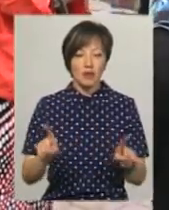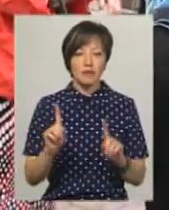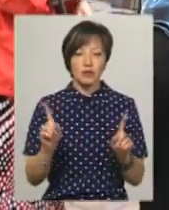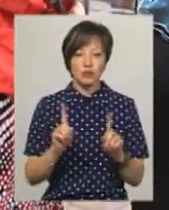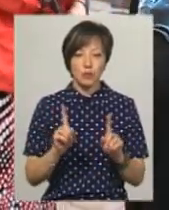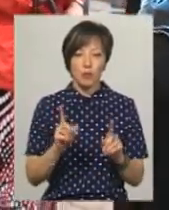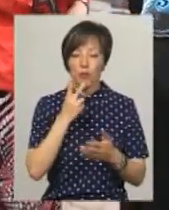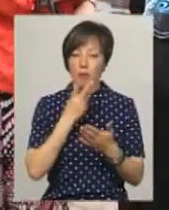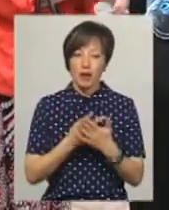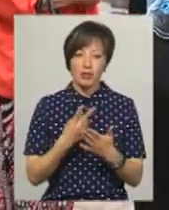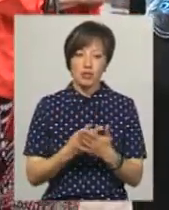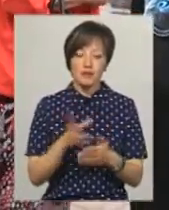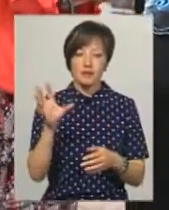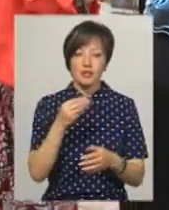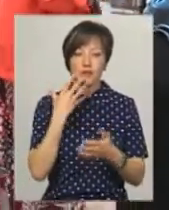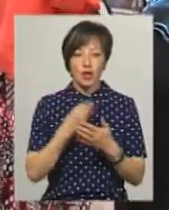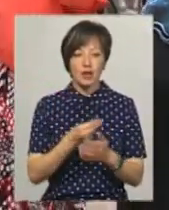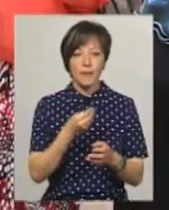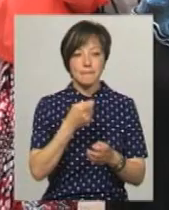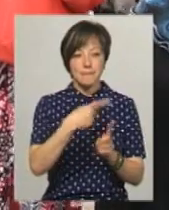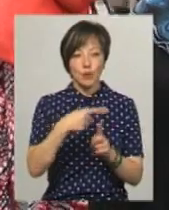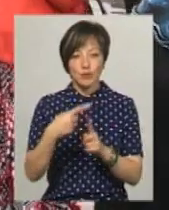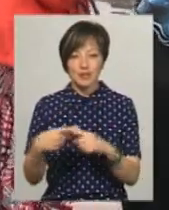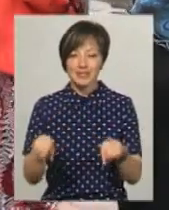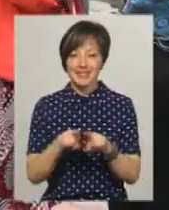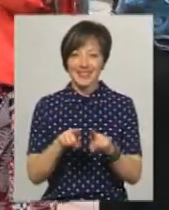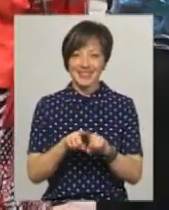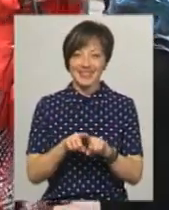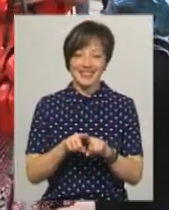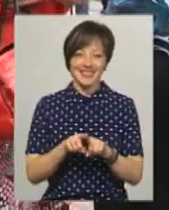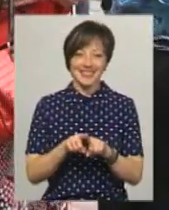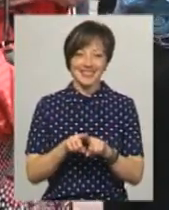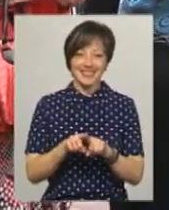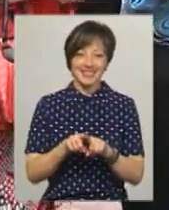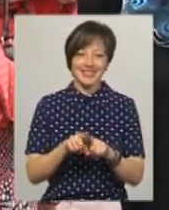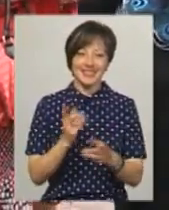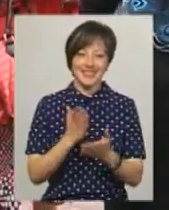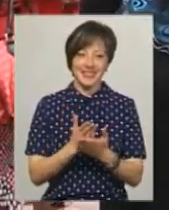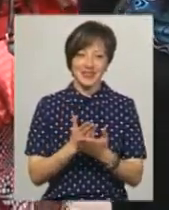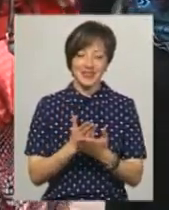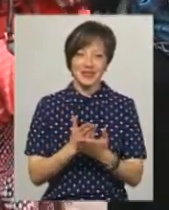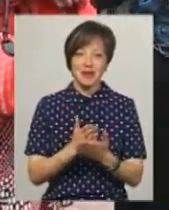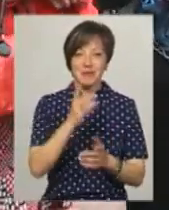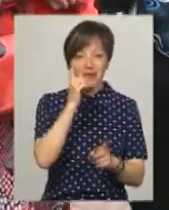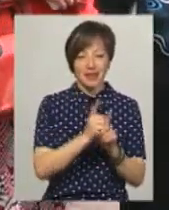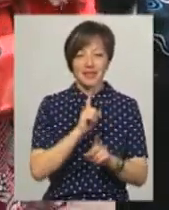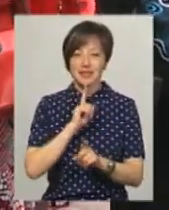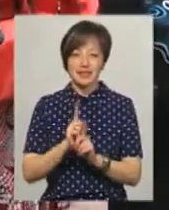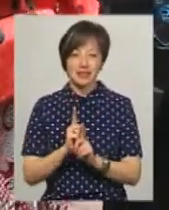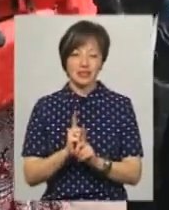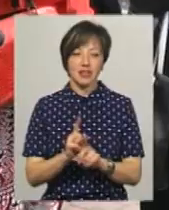щоб вони побачили всі свої плюси в тому, що вони такі що в них є братик або